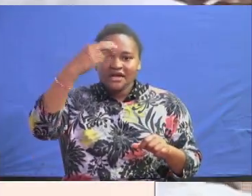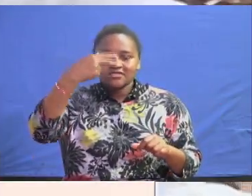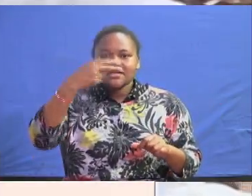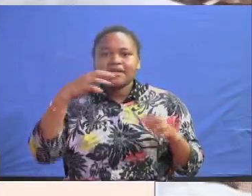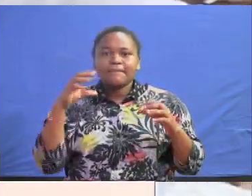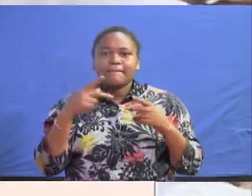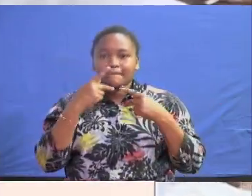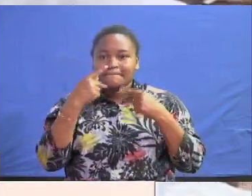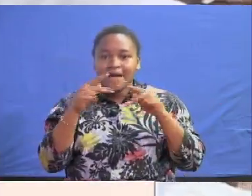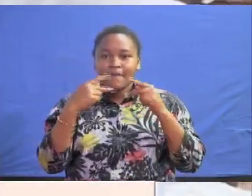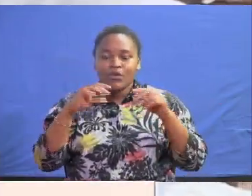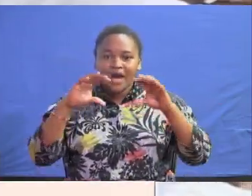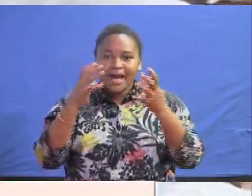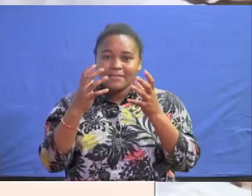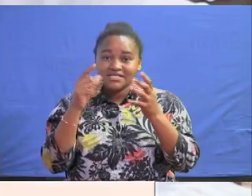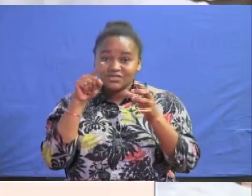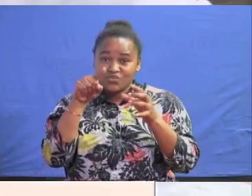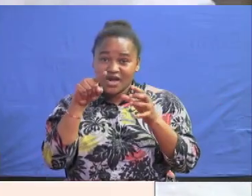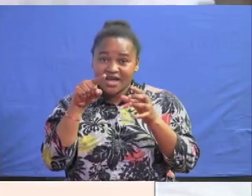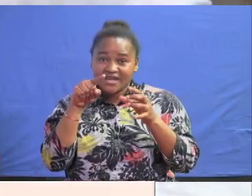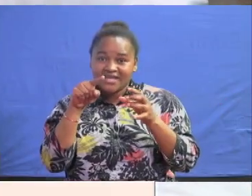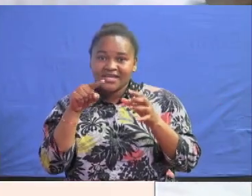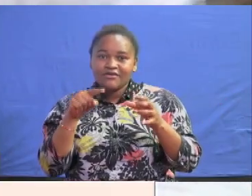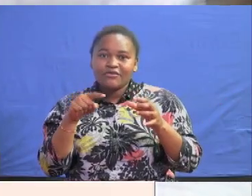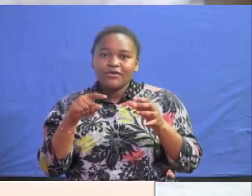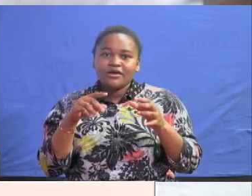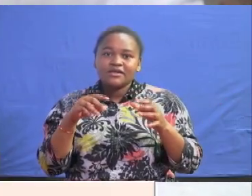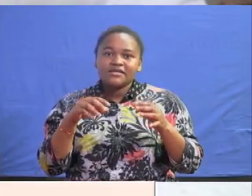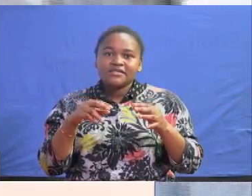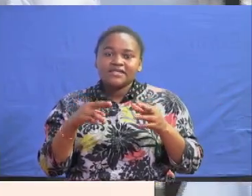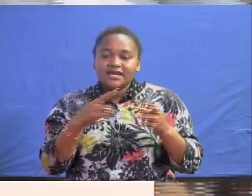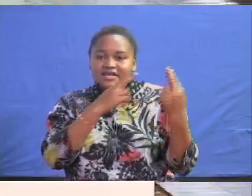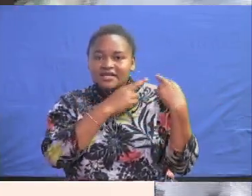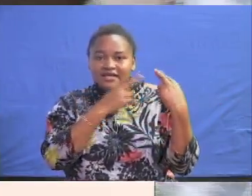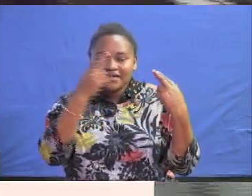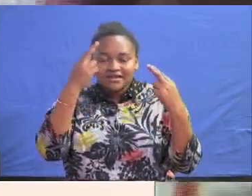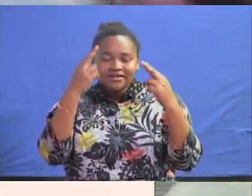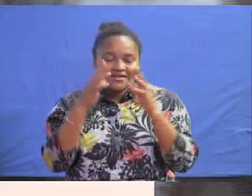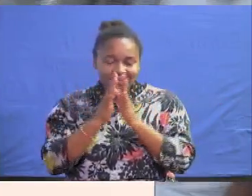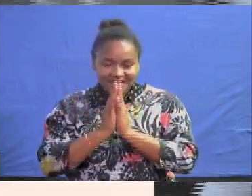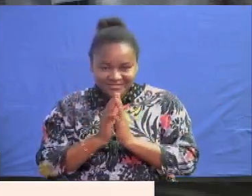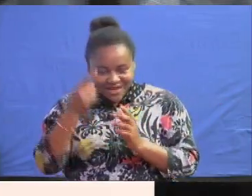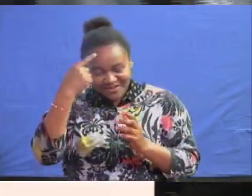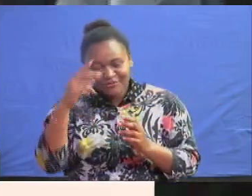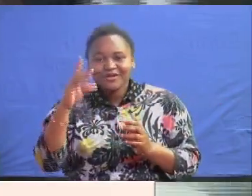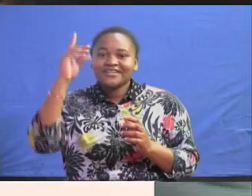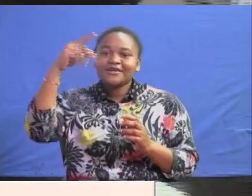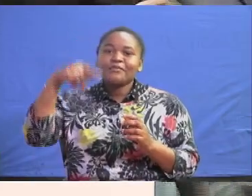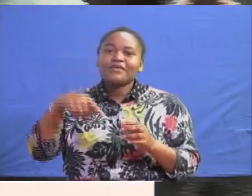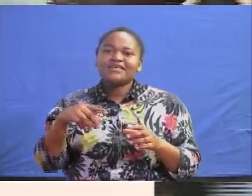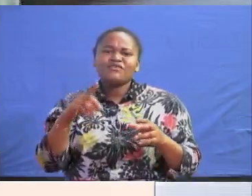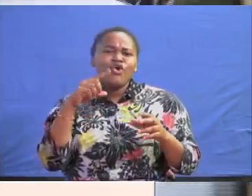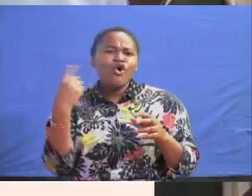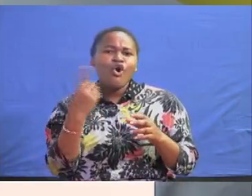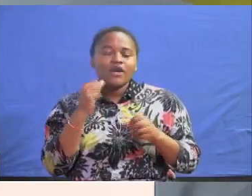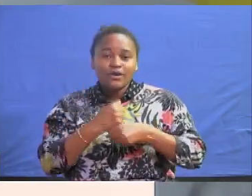cabbage. Haya ni kwa mujibu wa naibu rais Rigathi Gachagua akitoa wito kwa vijana, akisema kuwa kazi iliyobaki